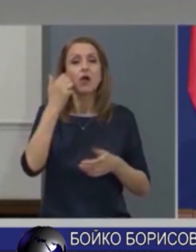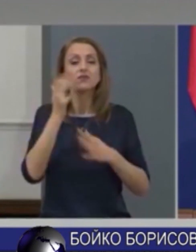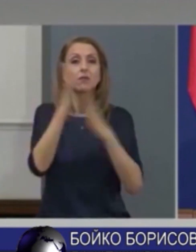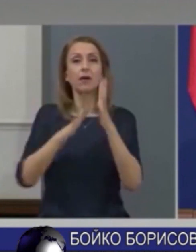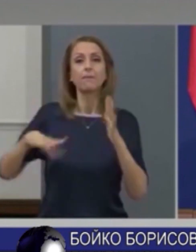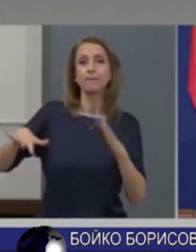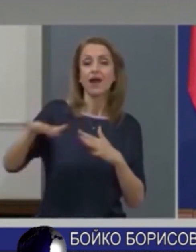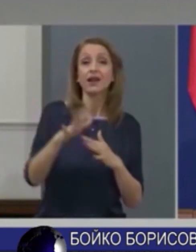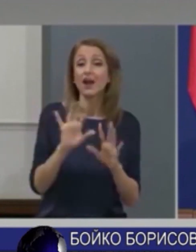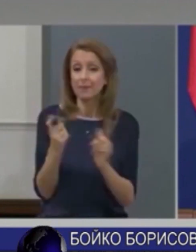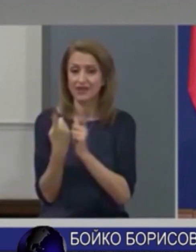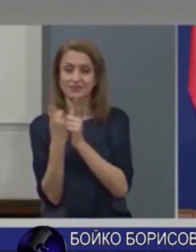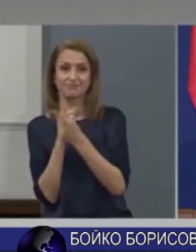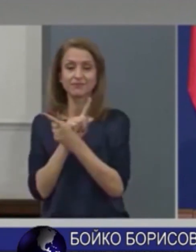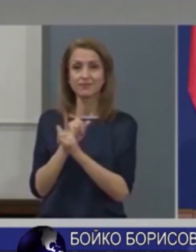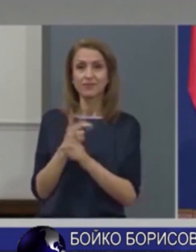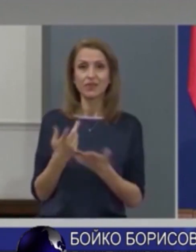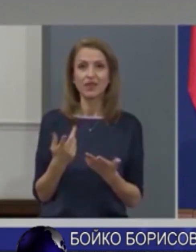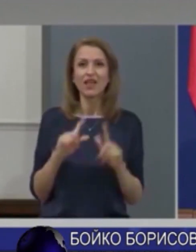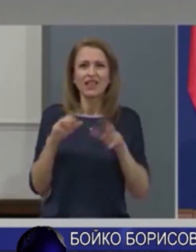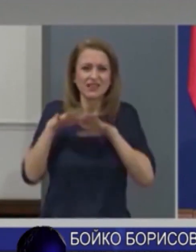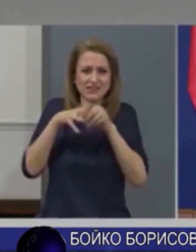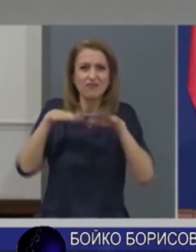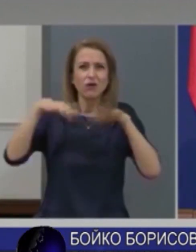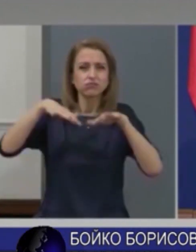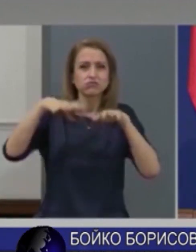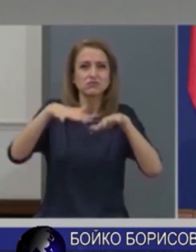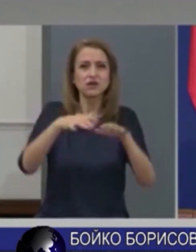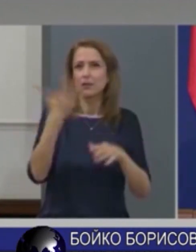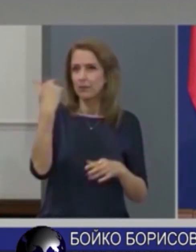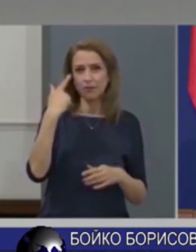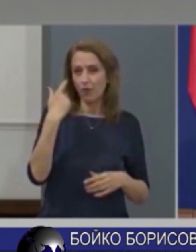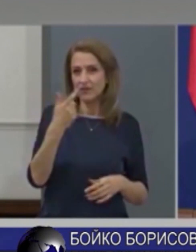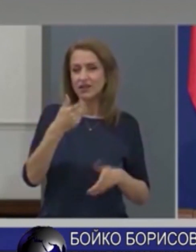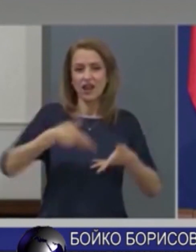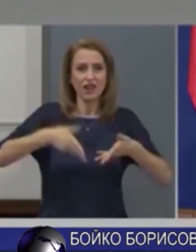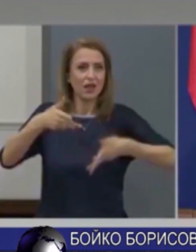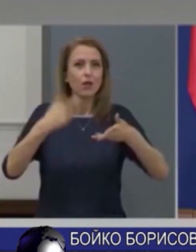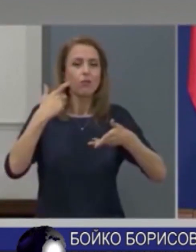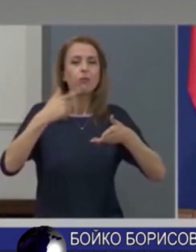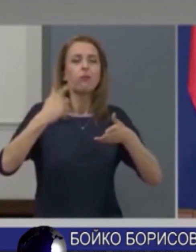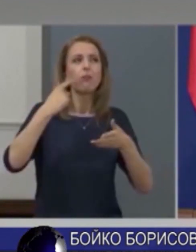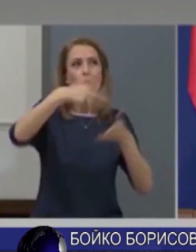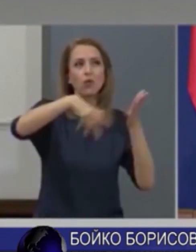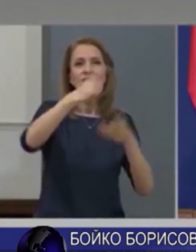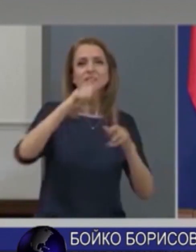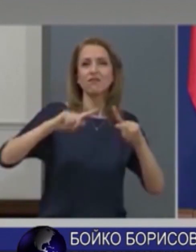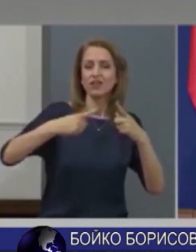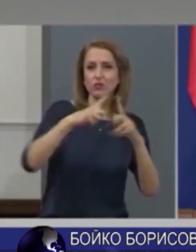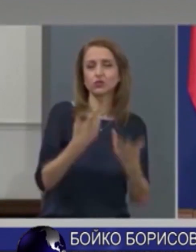но да не създадеме пак това масово струпване, когато стана по Витушка, по Южния парк, по Борисовата градина.